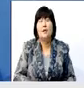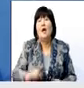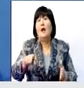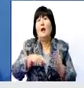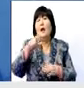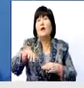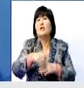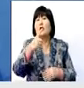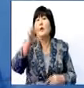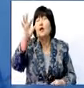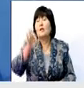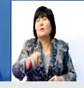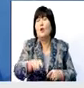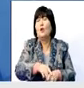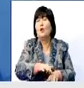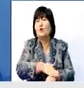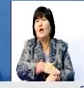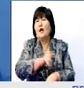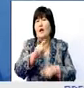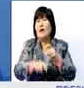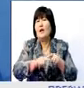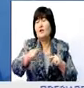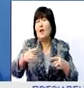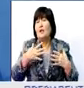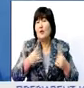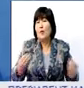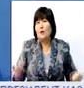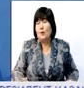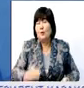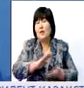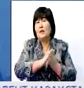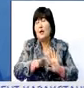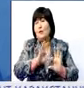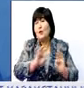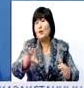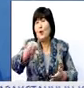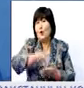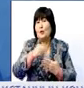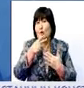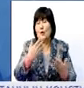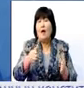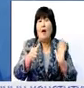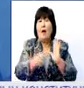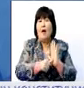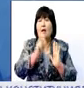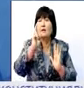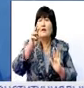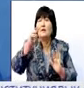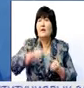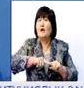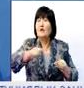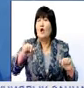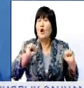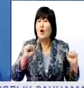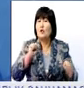Қала тұрғындары бір мезгілде ұзақ қашықтыққа жүгіріп, салауатты өмір салтын қалыптастырудың озық үлгісін көрсетті. 6 шақырым жолды қамтыған спорттық